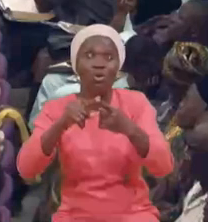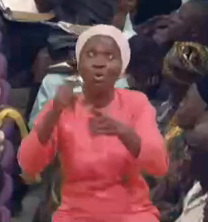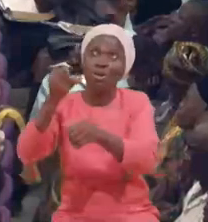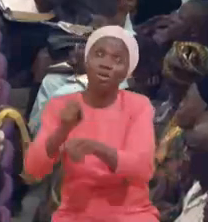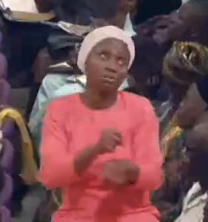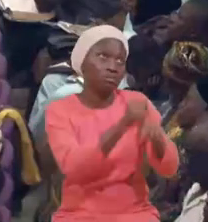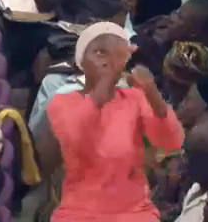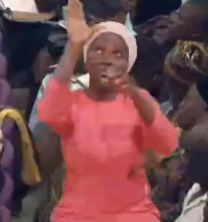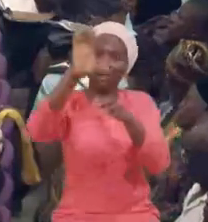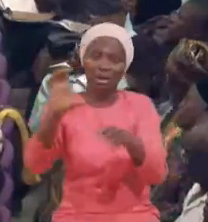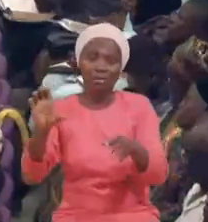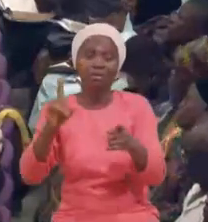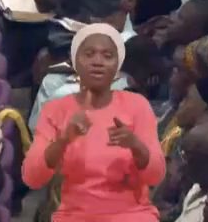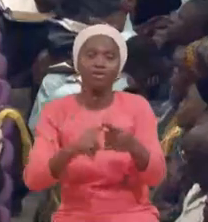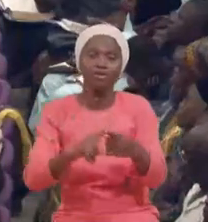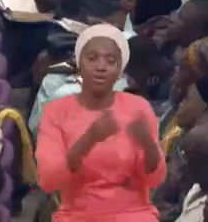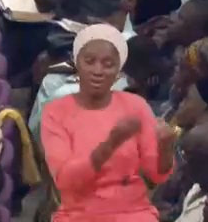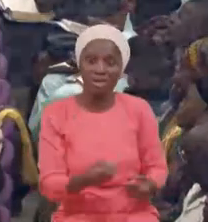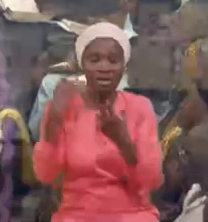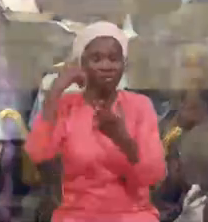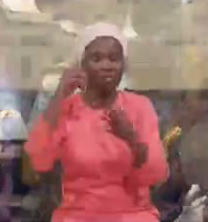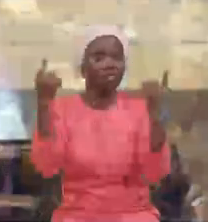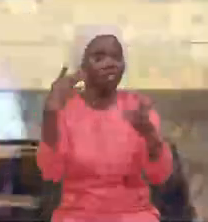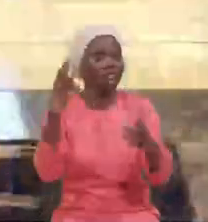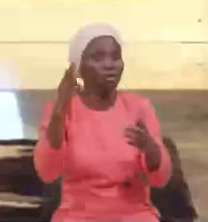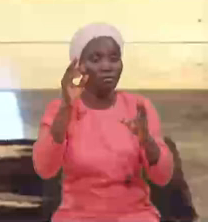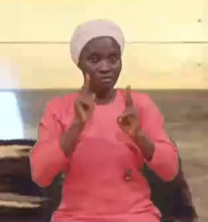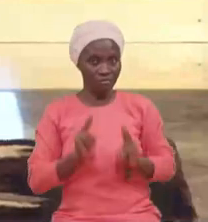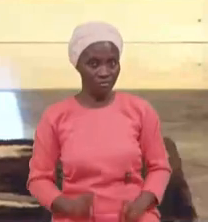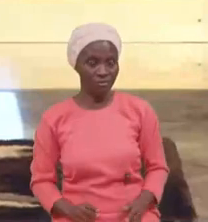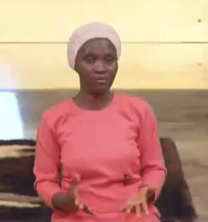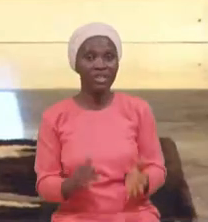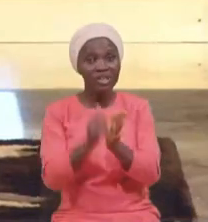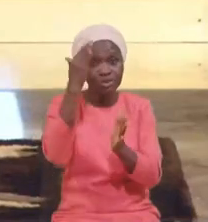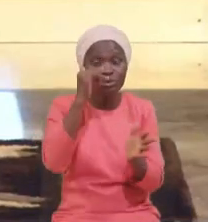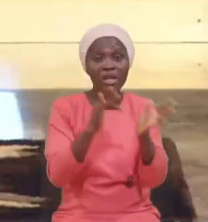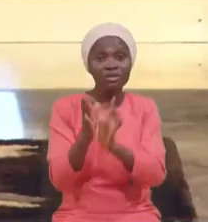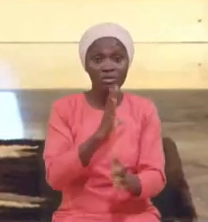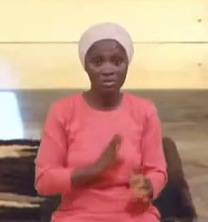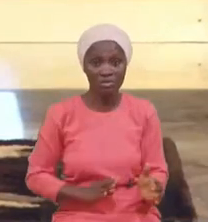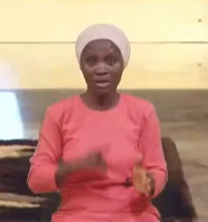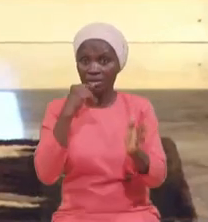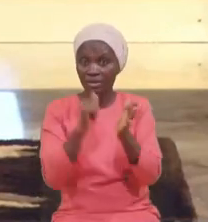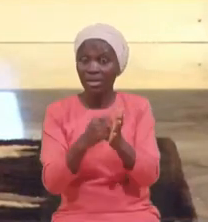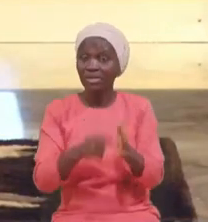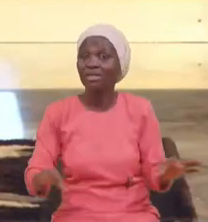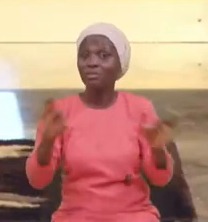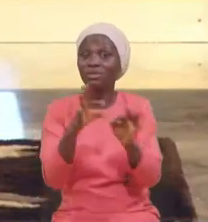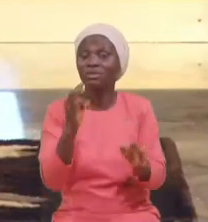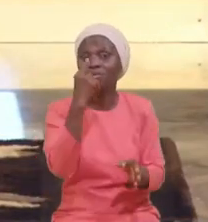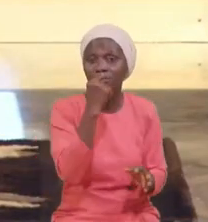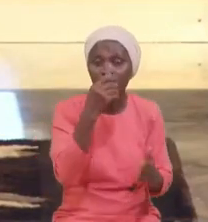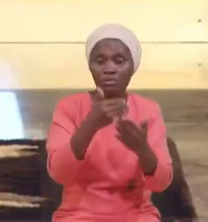pour les péchés de toute l'humanité. Il a dit, c'est particulier. La particularité du silence devant les